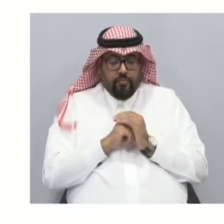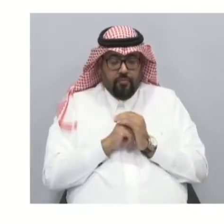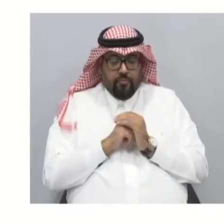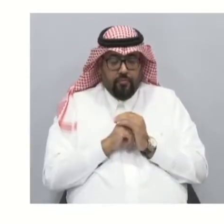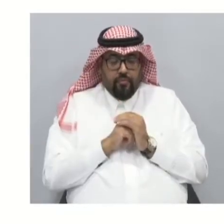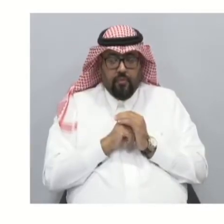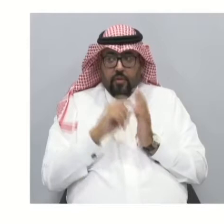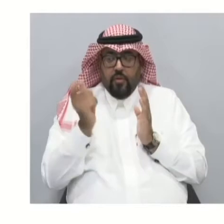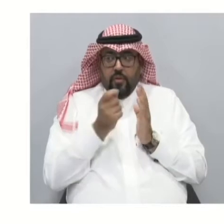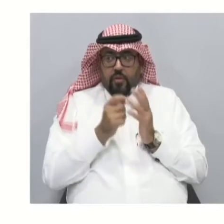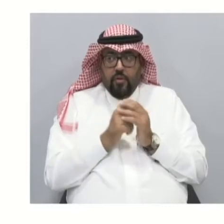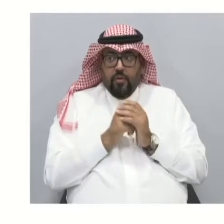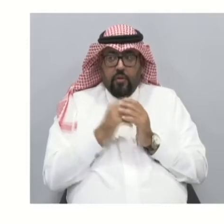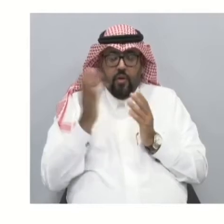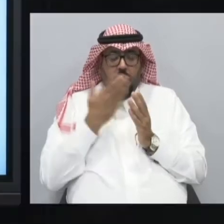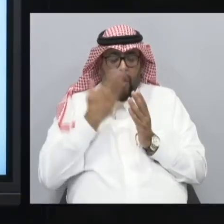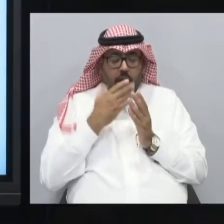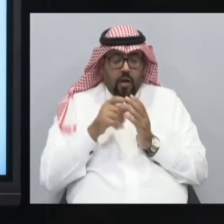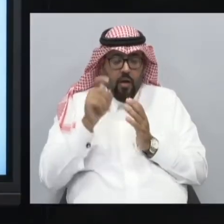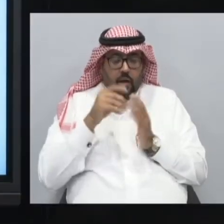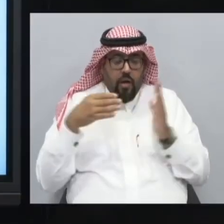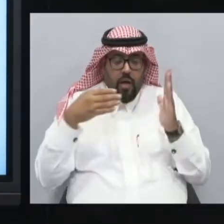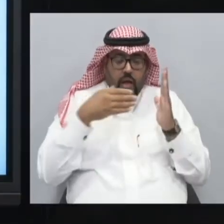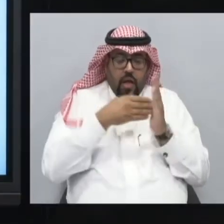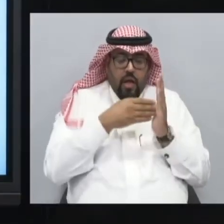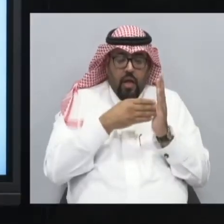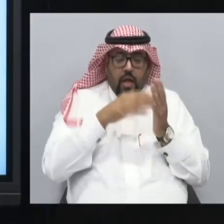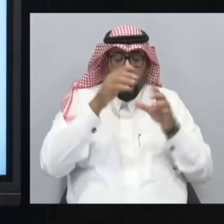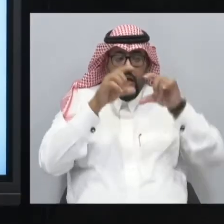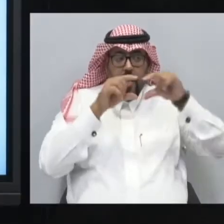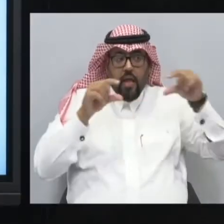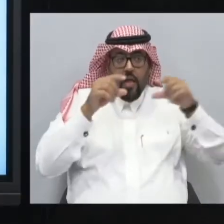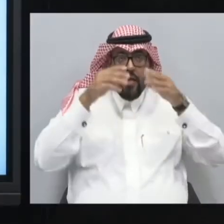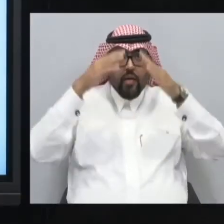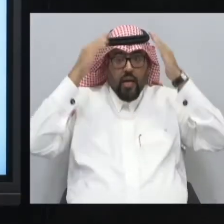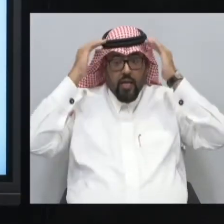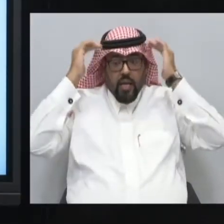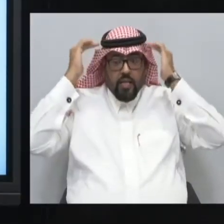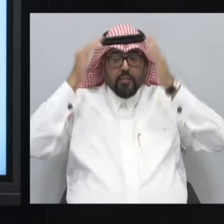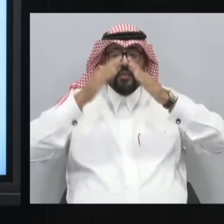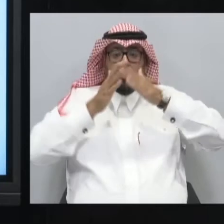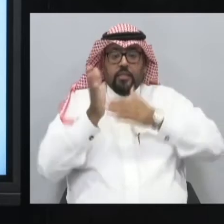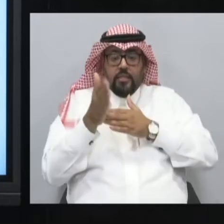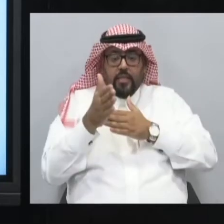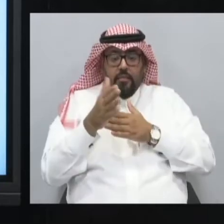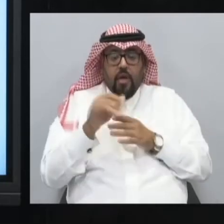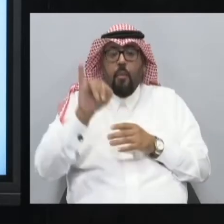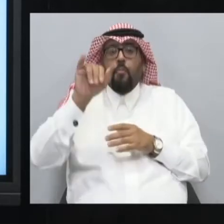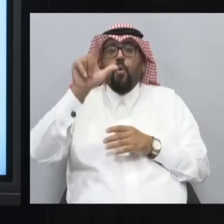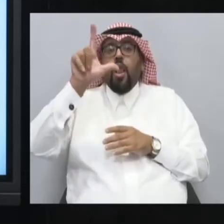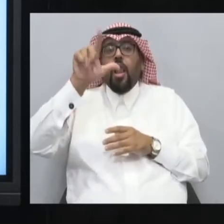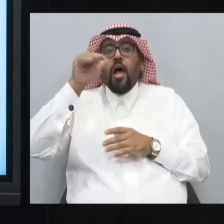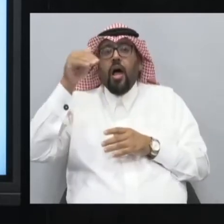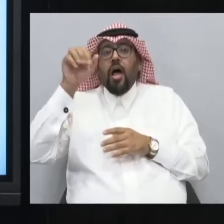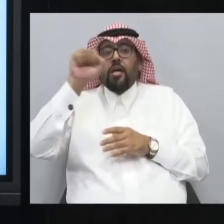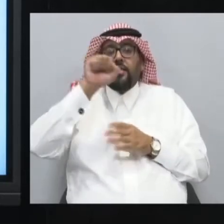هنا خمس خطوات، خطوات قراءة متعمقة. في النهاية هنا في رأس الهيكل أو هيكل السمكة هنا ملخص، مكتوب ملخص، لأنها